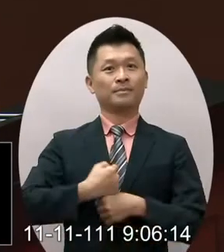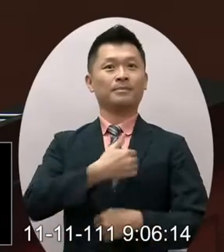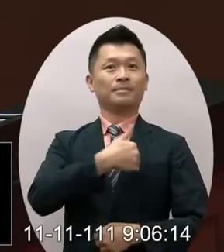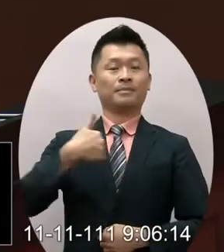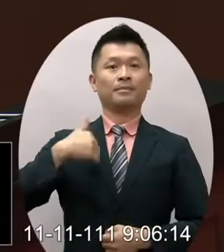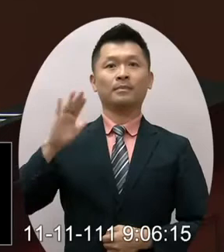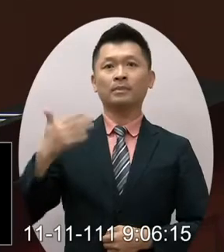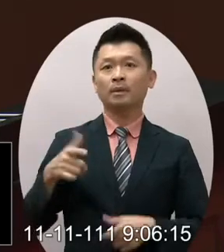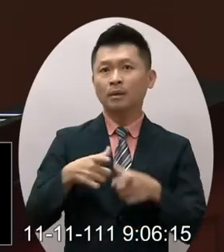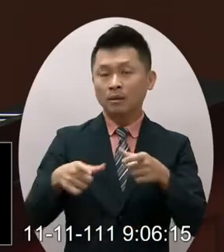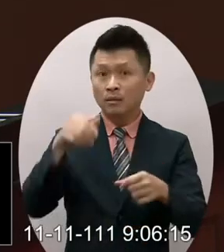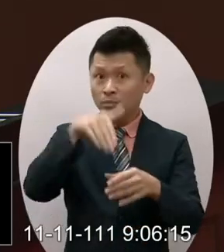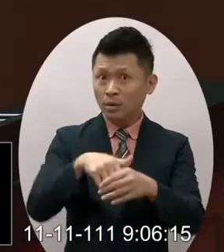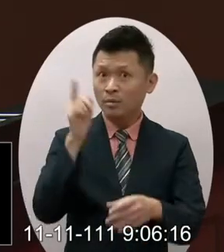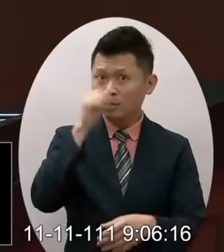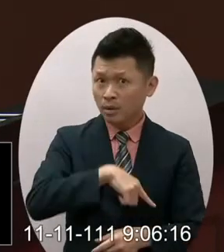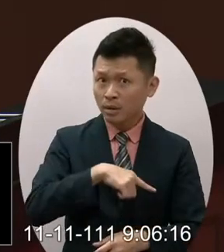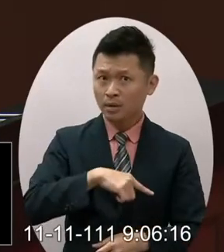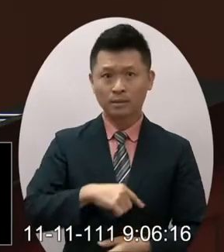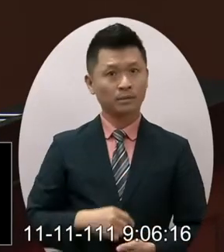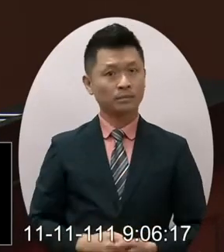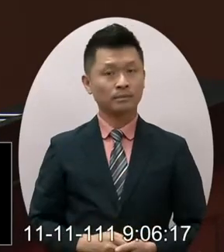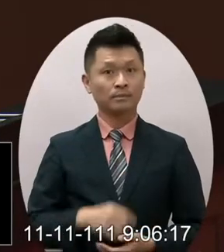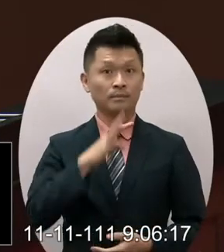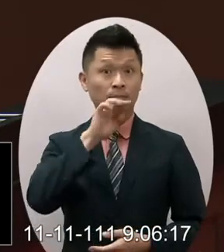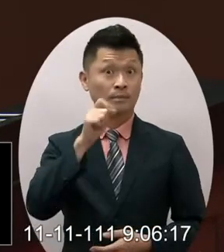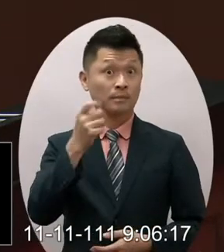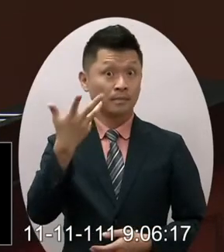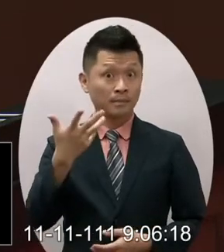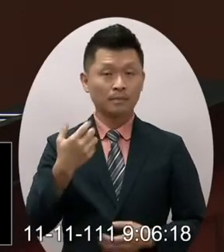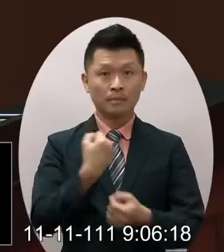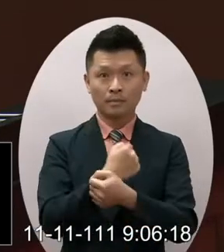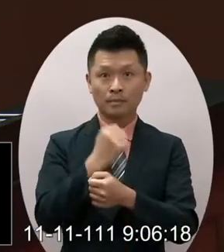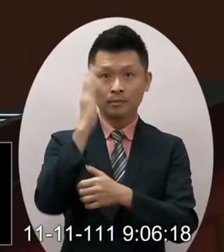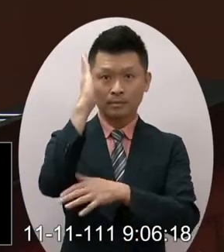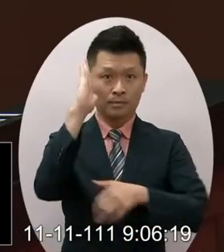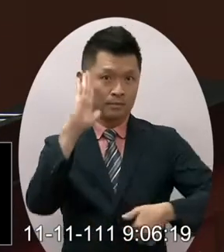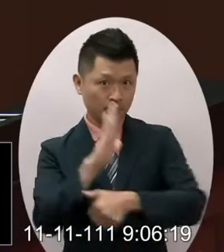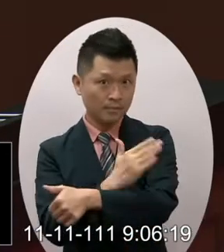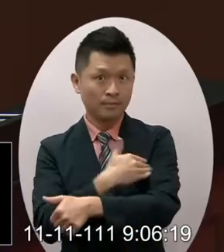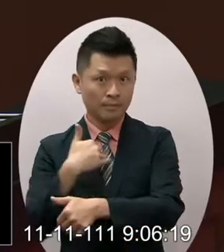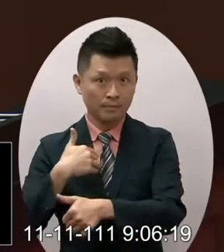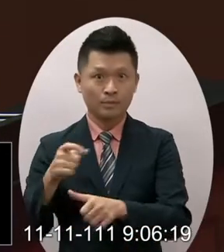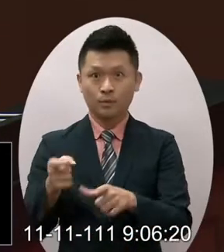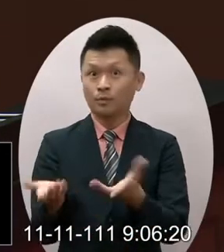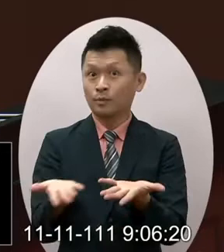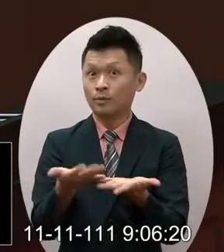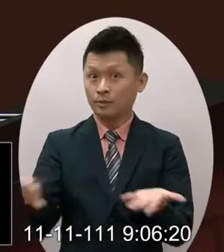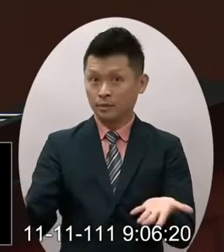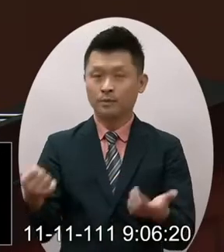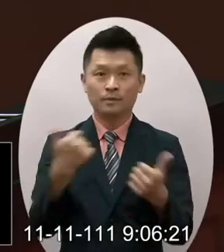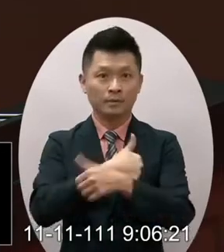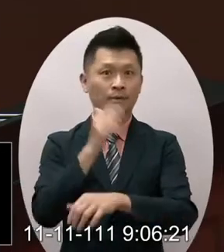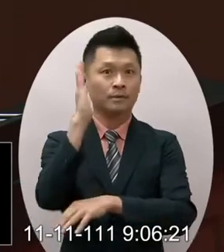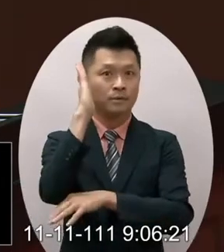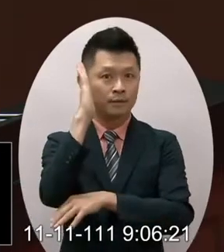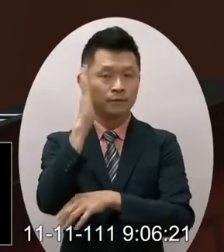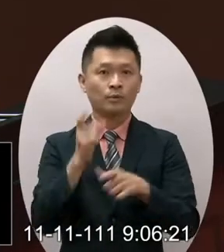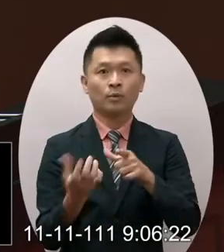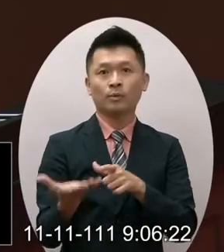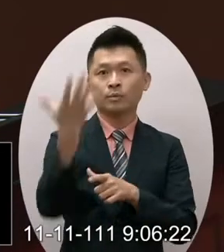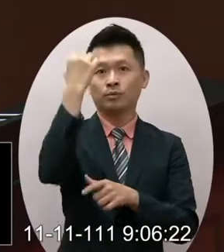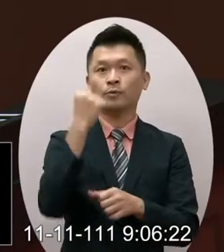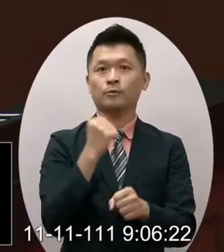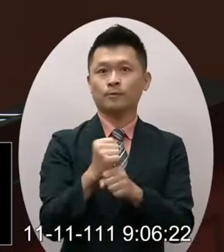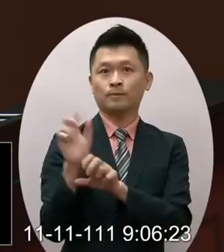他们却不可以投票。18岁年轻人可以应考试服公职，可以当公务人员代表政府行使公权